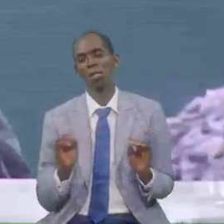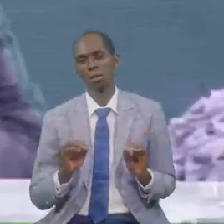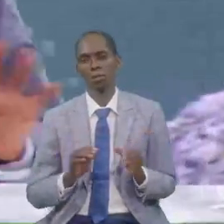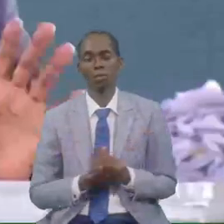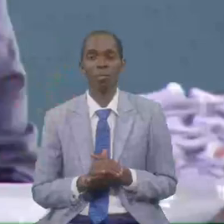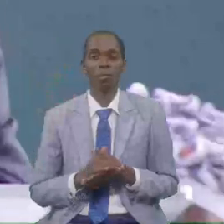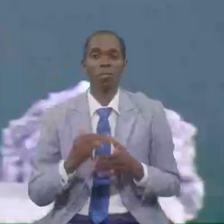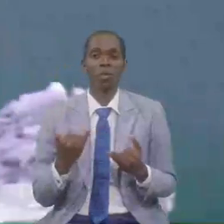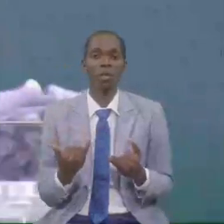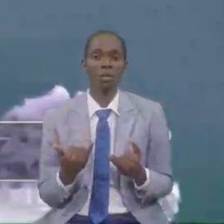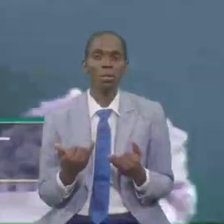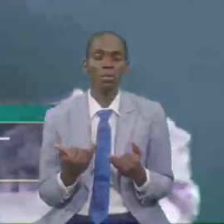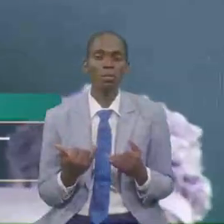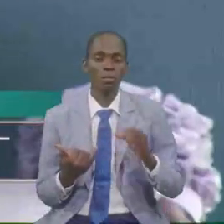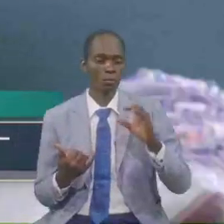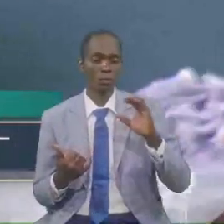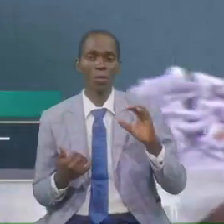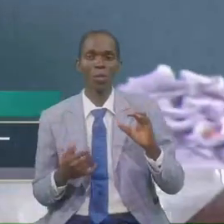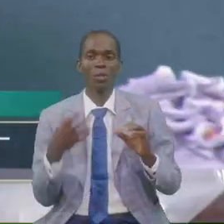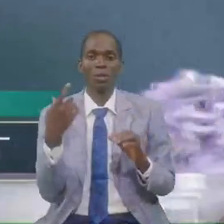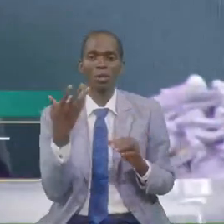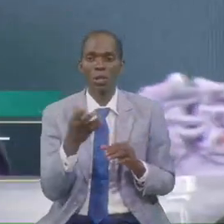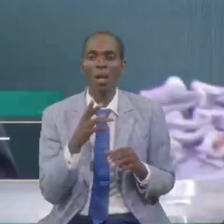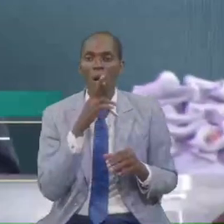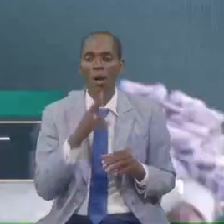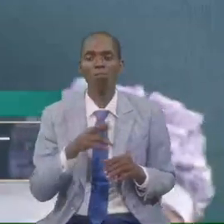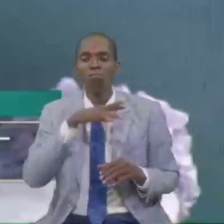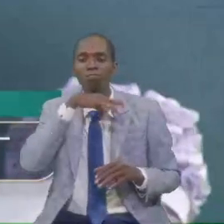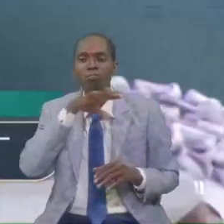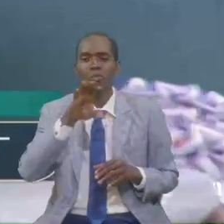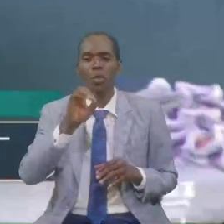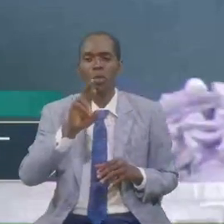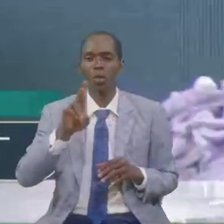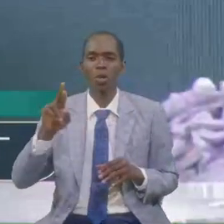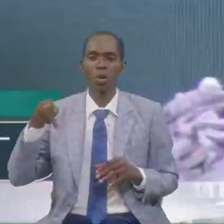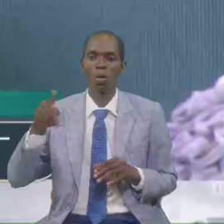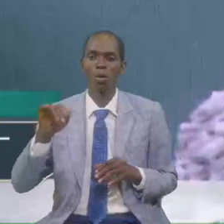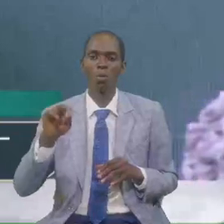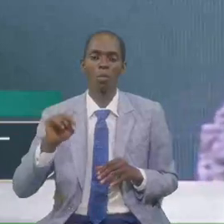Veille contre la corruption. Il y a des gens corrompus partout.